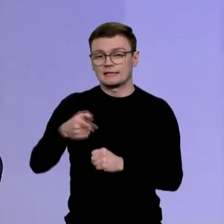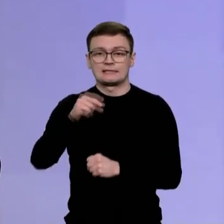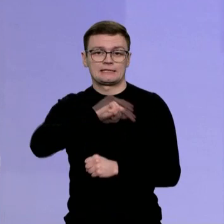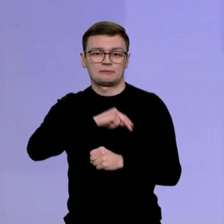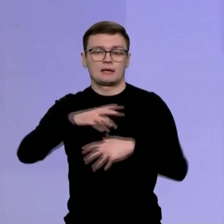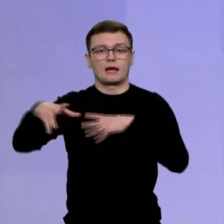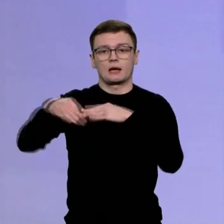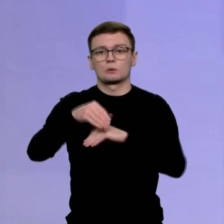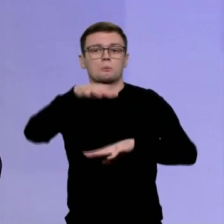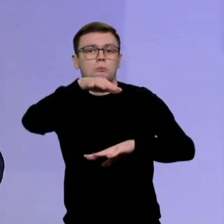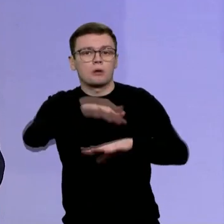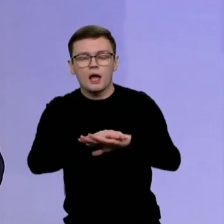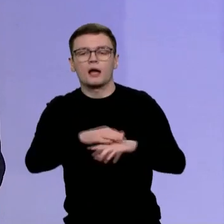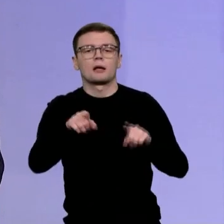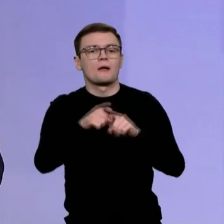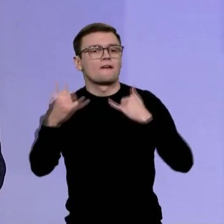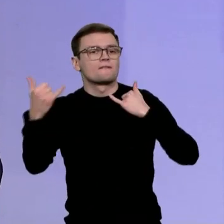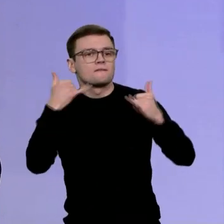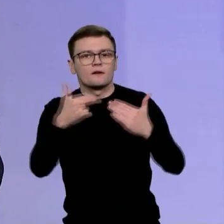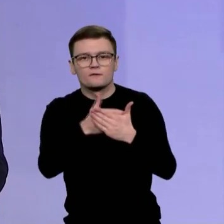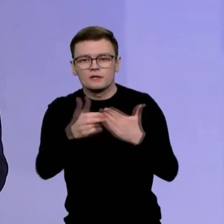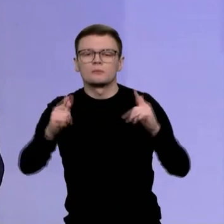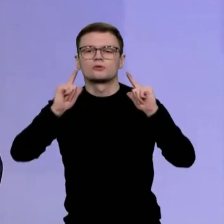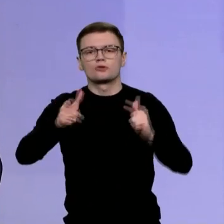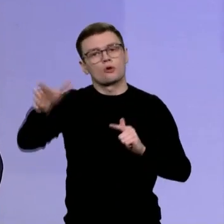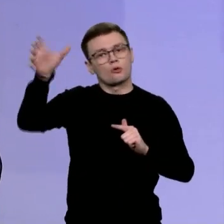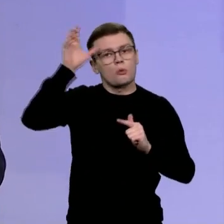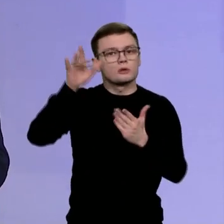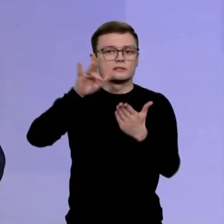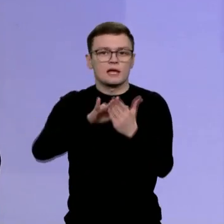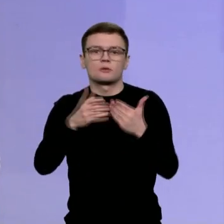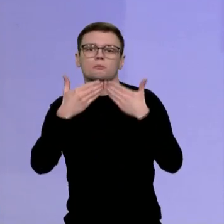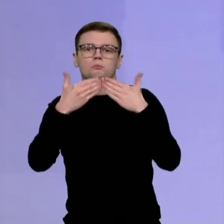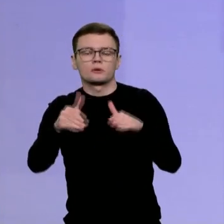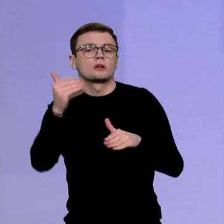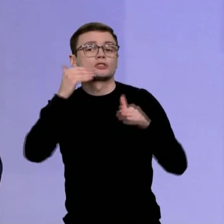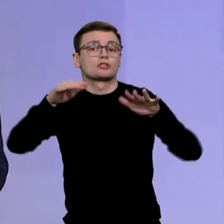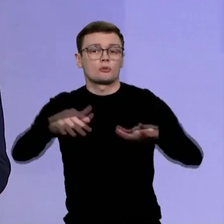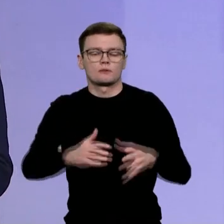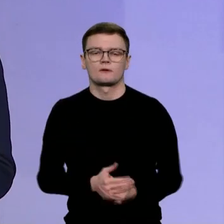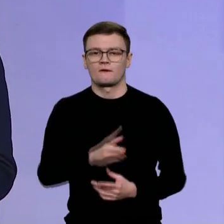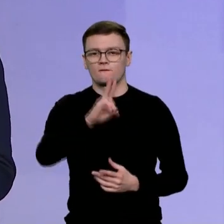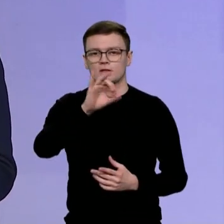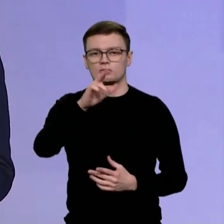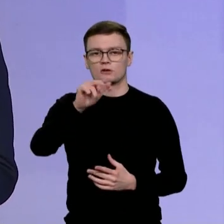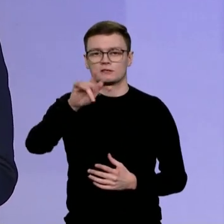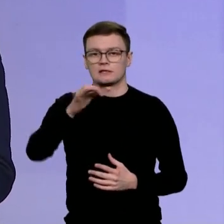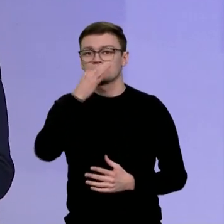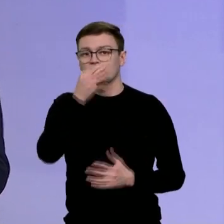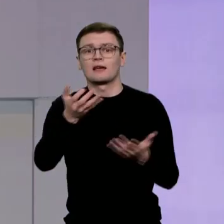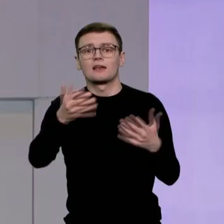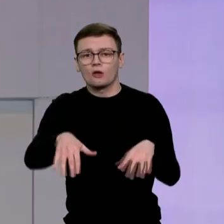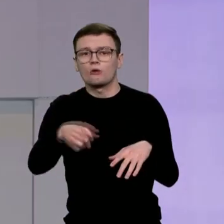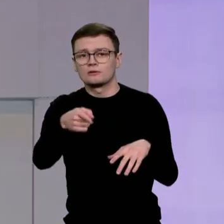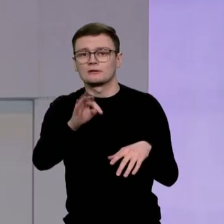telekomunikacijų įmonėm, audito įmonėm, kad jos teiktų kompetencijų centrus Šiauliuose. Na, kaip ir ponas Visockas minėjo, kad Telia jau tai padarė, tai galėtų padaryti ir